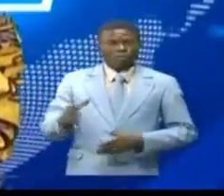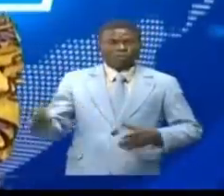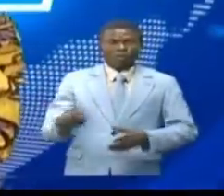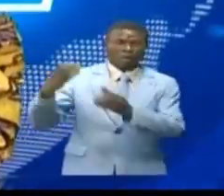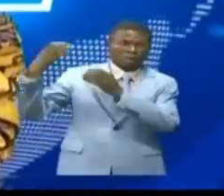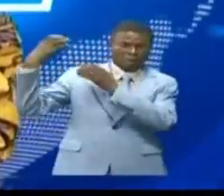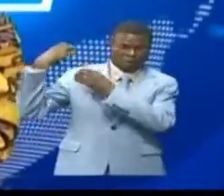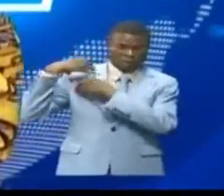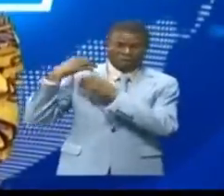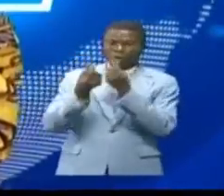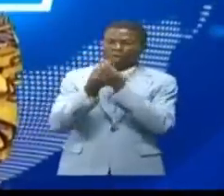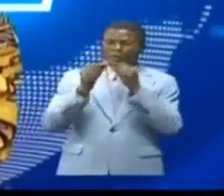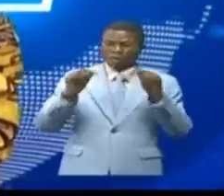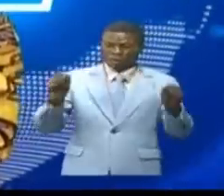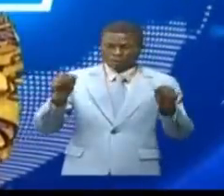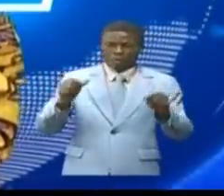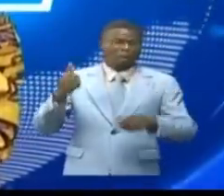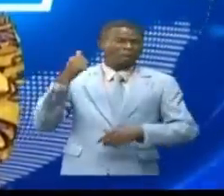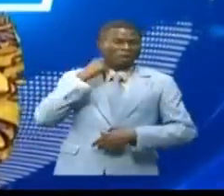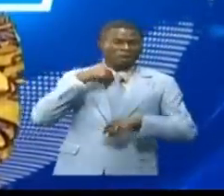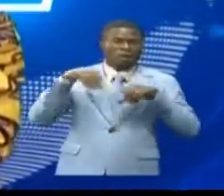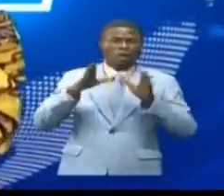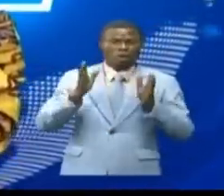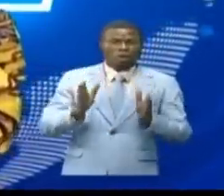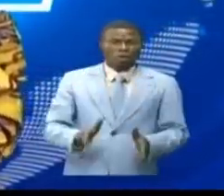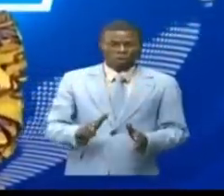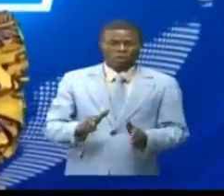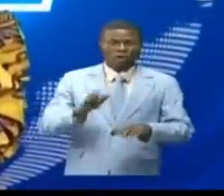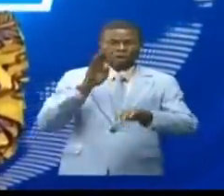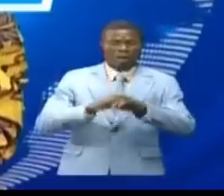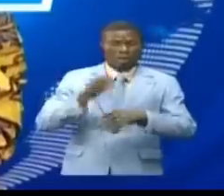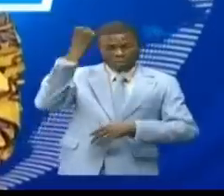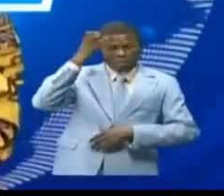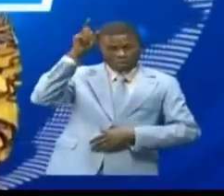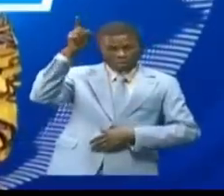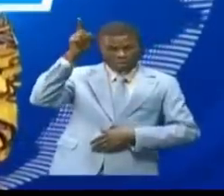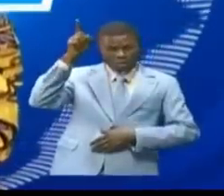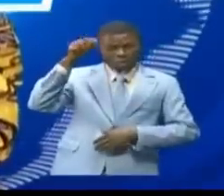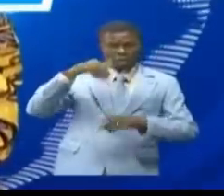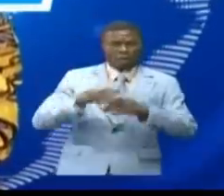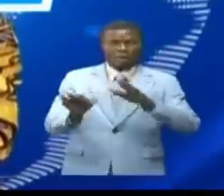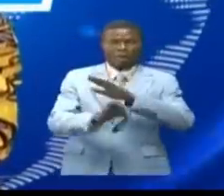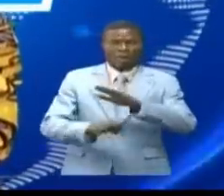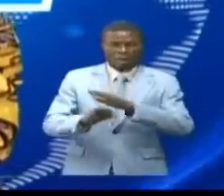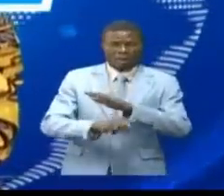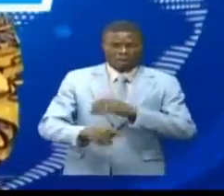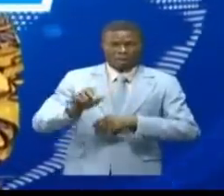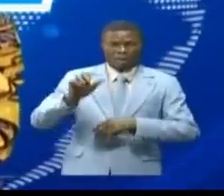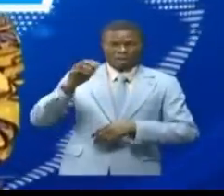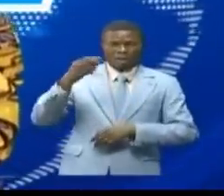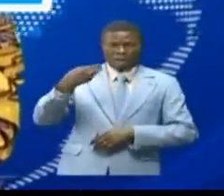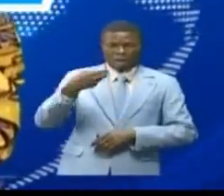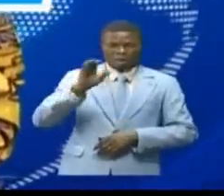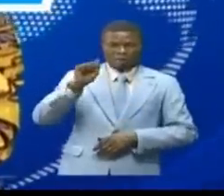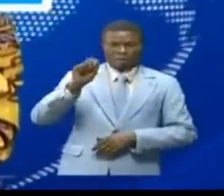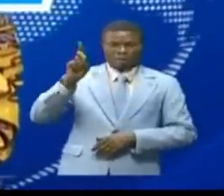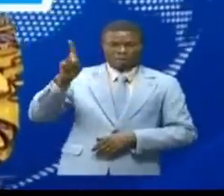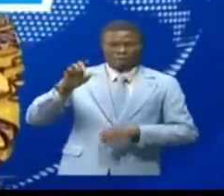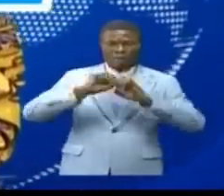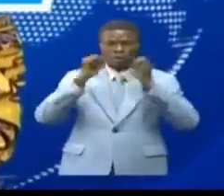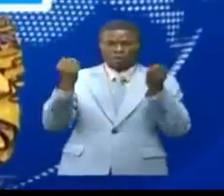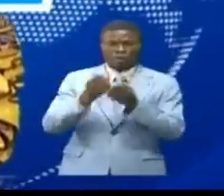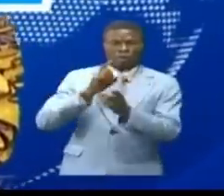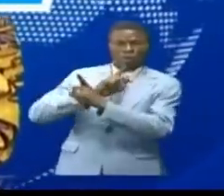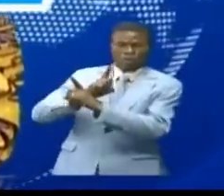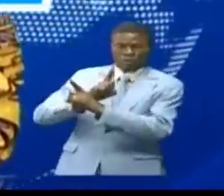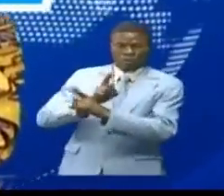charge gratuitement par le médecin congolais de la diaspora réuni dans la fondation HBD Global Social Protection.